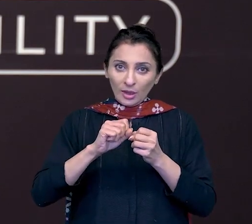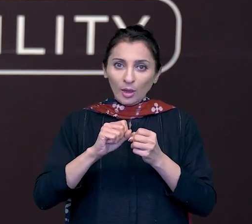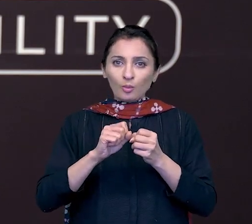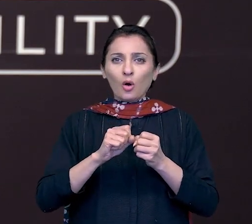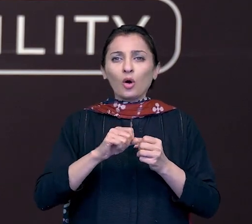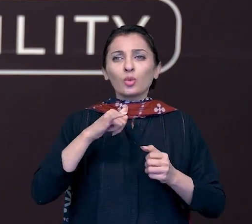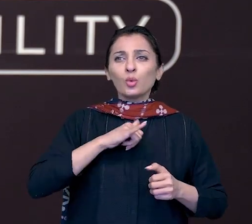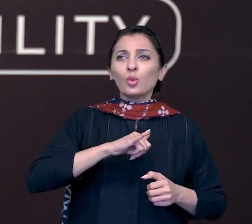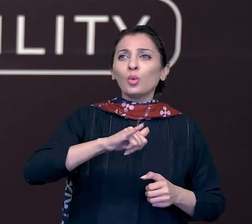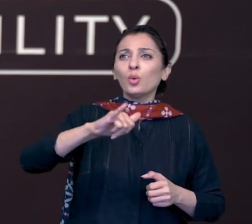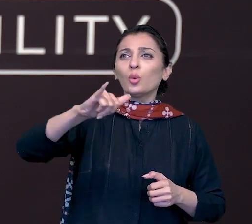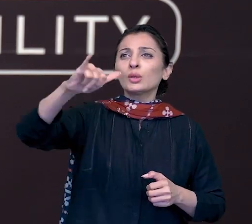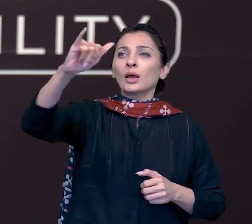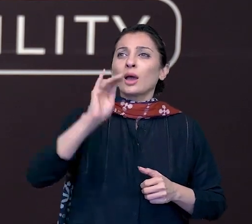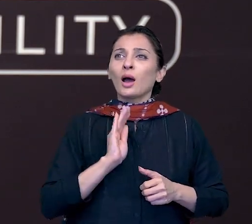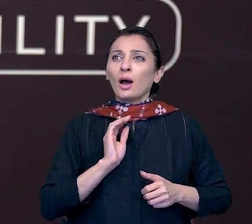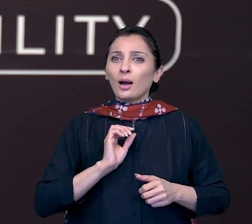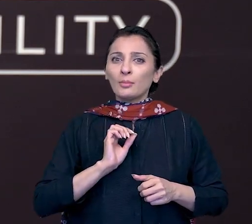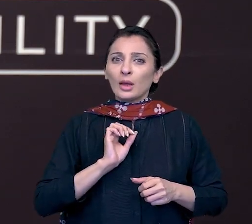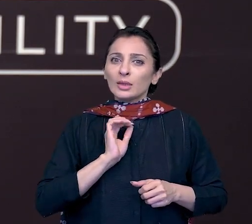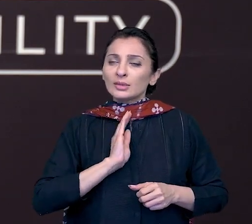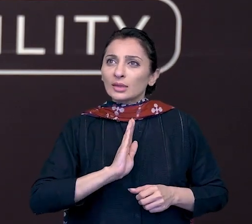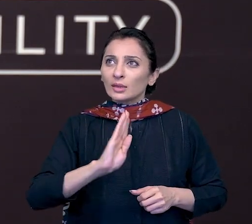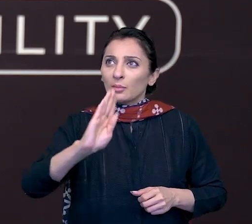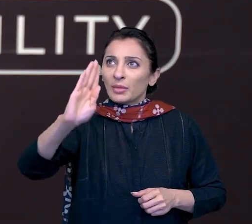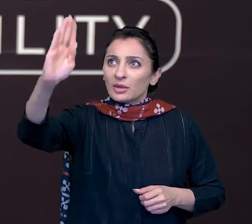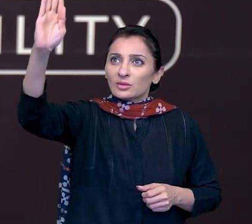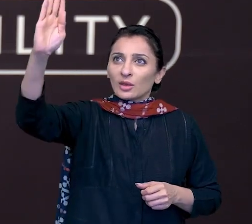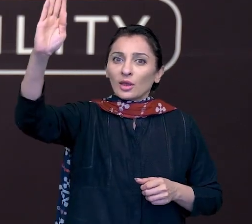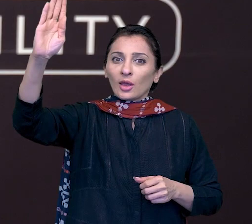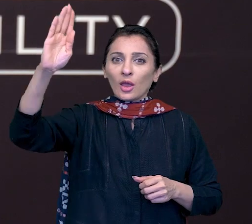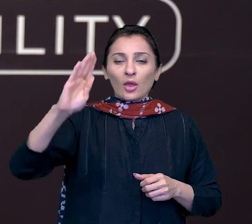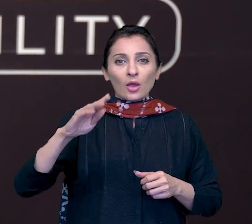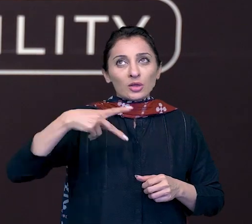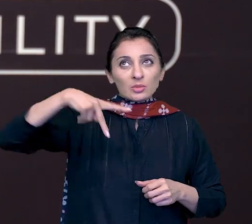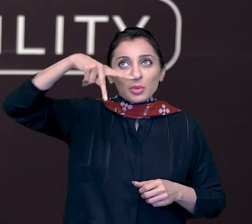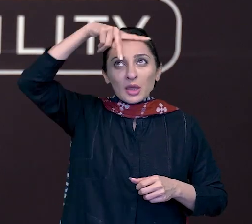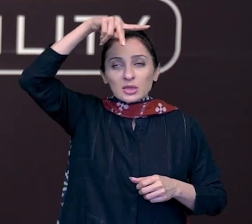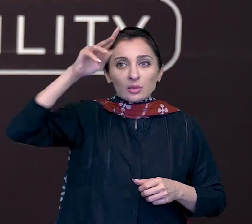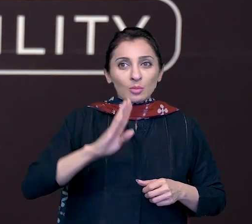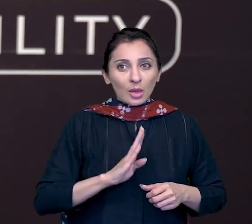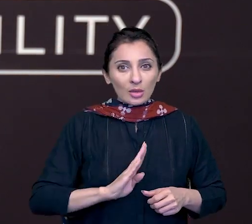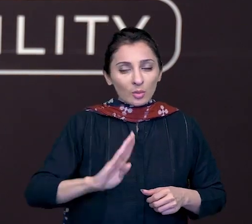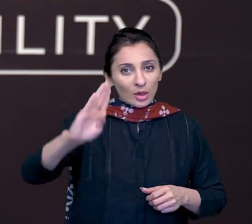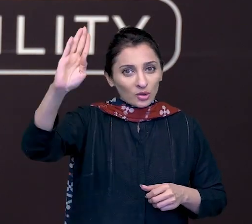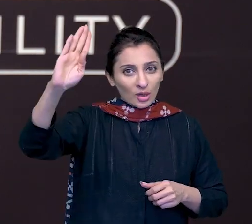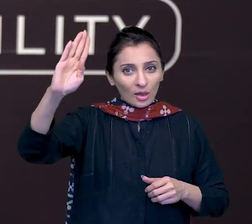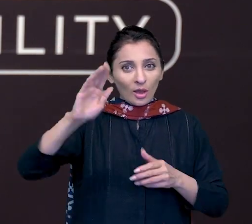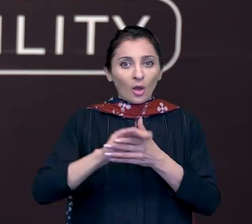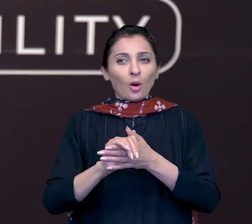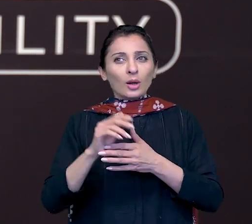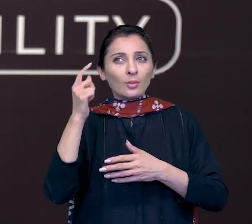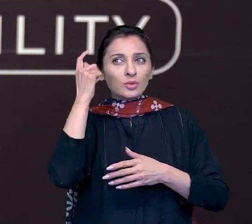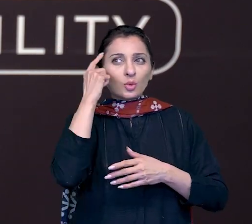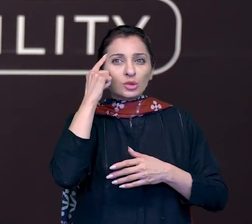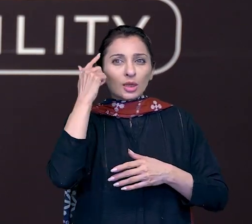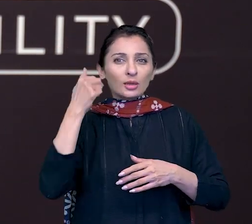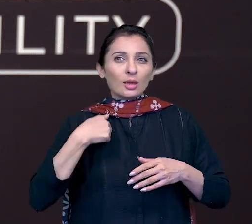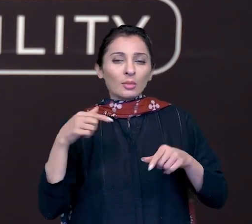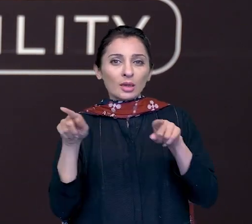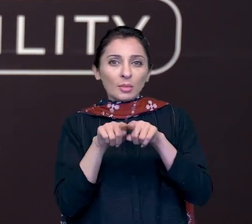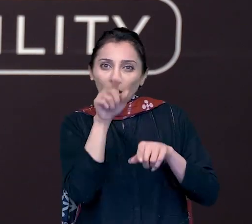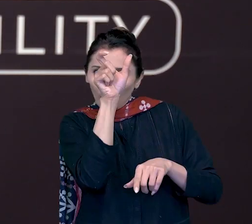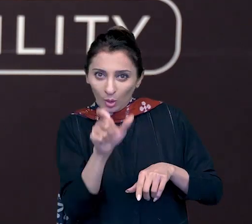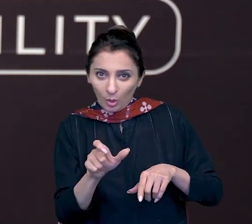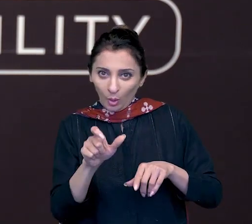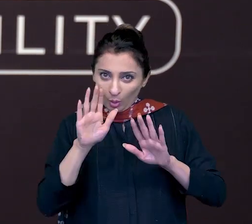سپیڈ سے ٹریول کرتے ہوئے ایک سگنل جو ہے ہم بھیجتے ہیں اسپیس میں, اس امید میں کہ اگر کوئی ہماری طرح کے ہی لوگ ہوں گے اور وہ